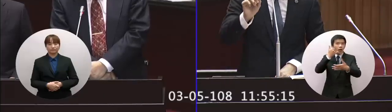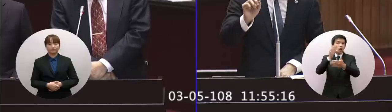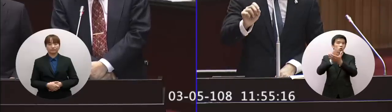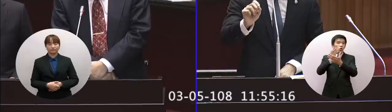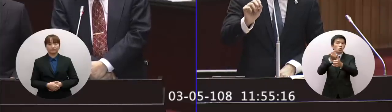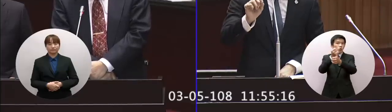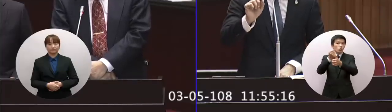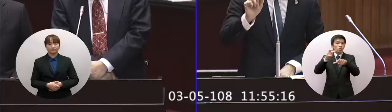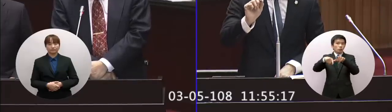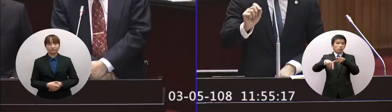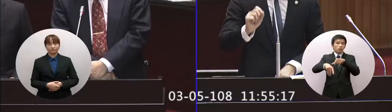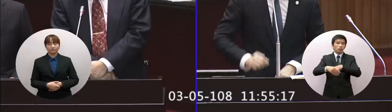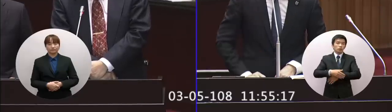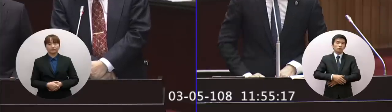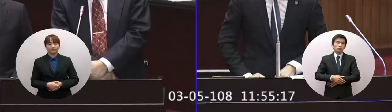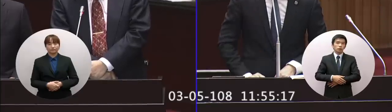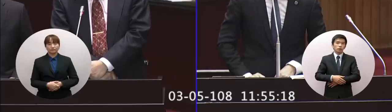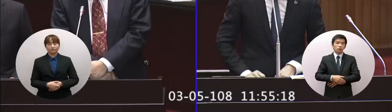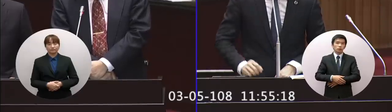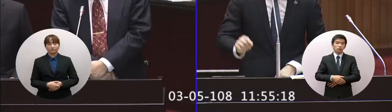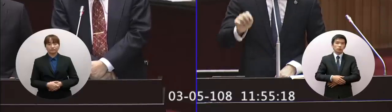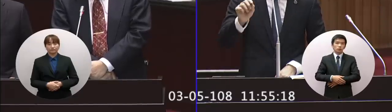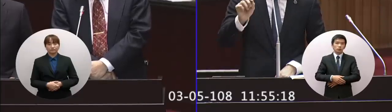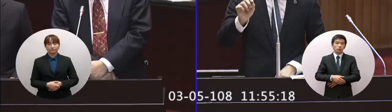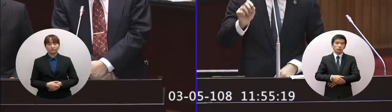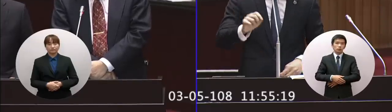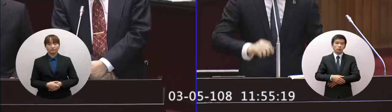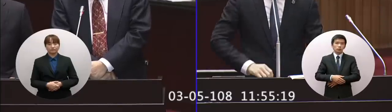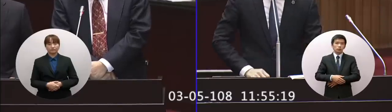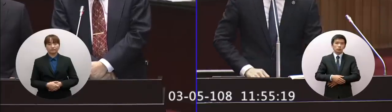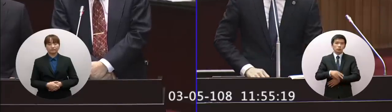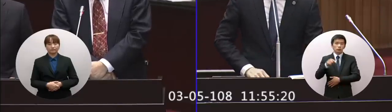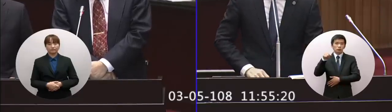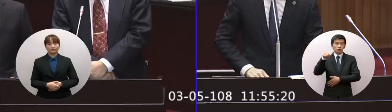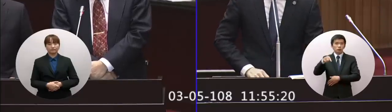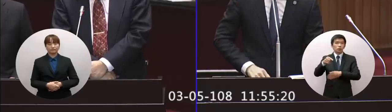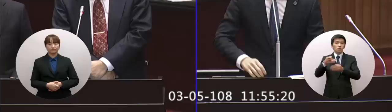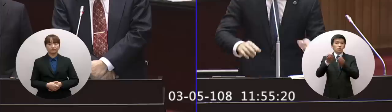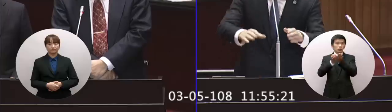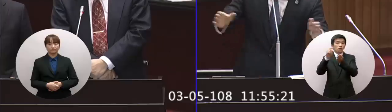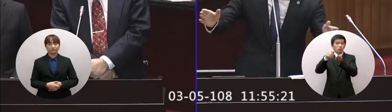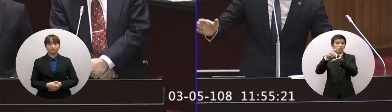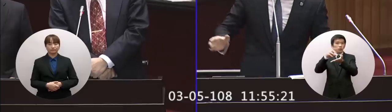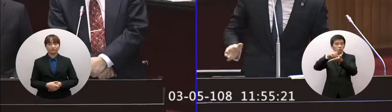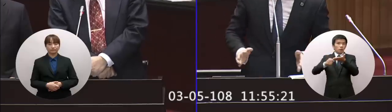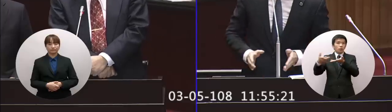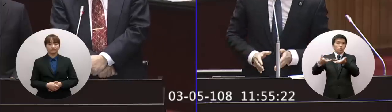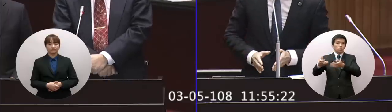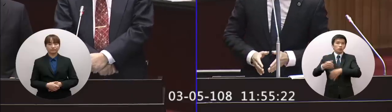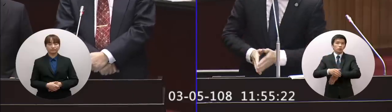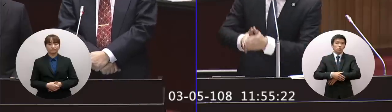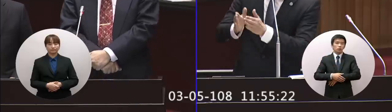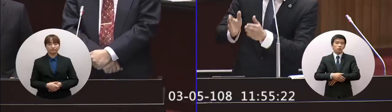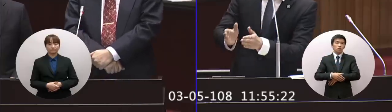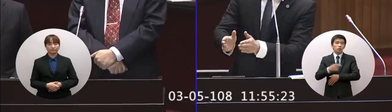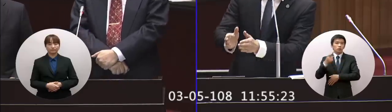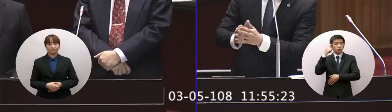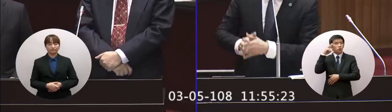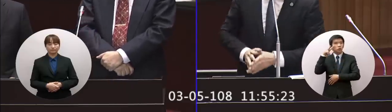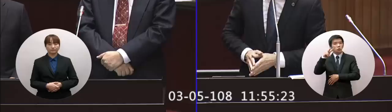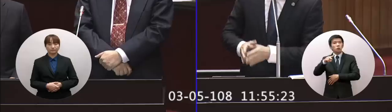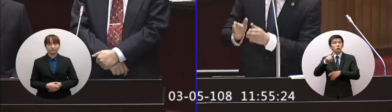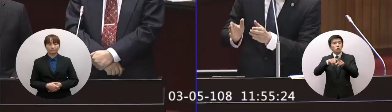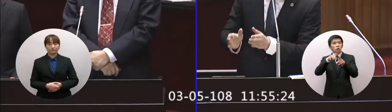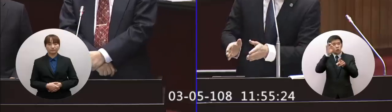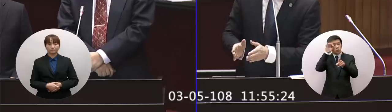参与即个双子星的即、這个。标案的问题啦吼， 即马大家伫回讲伊个肖面上是毋是